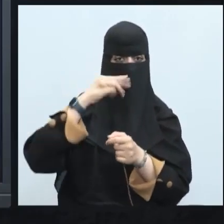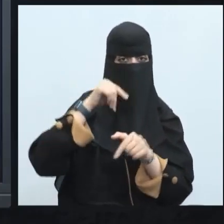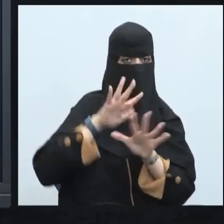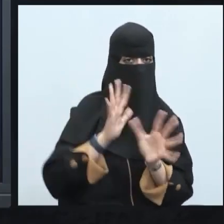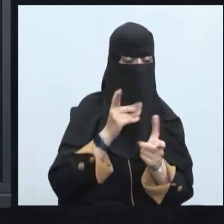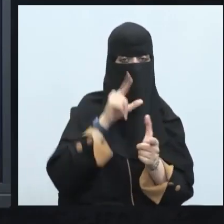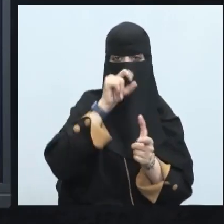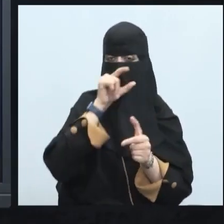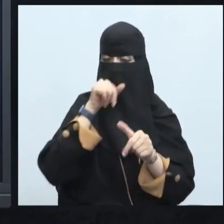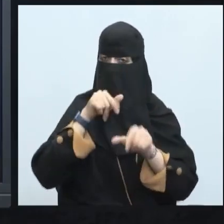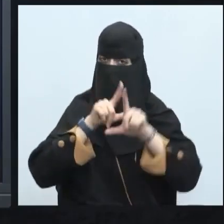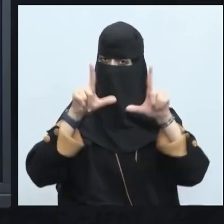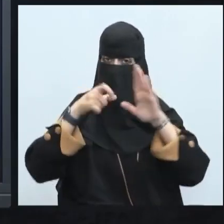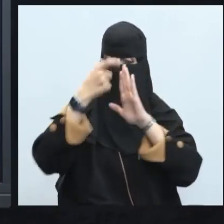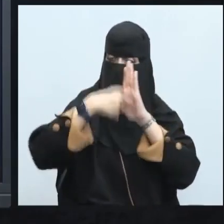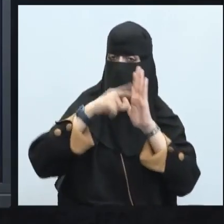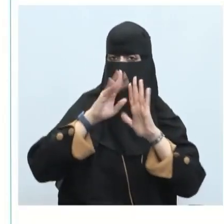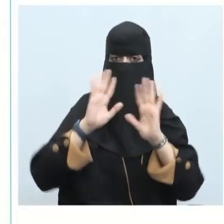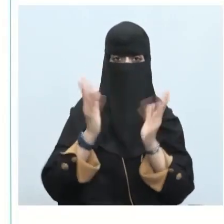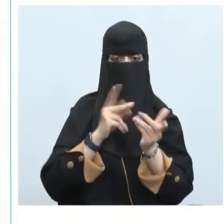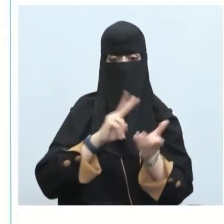المنتديات او المدونات او